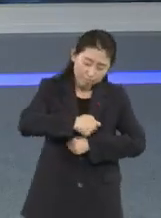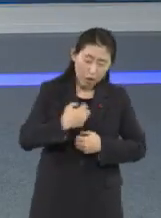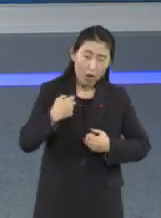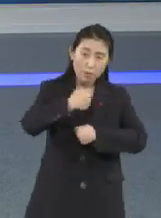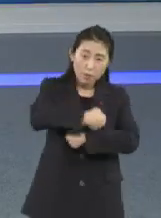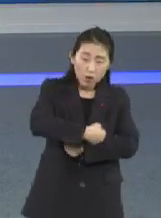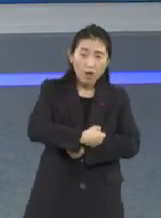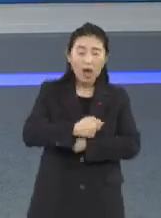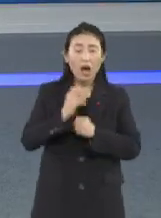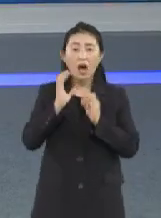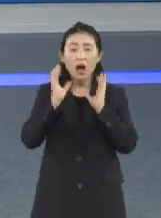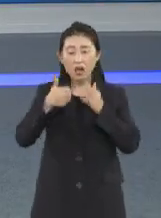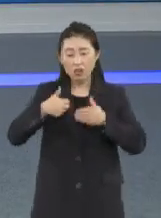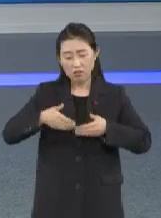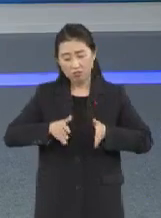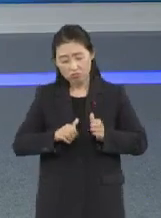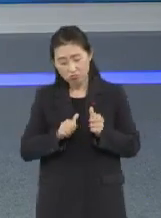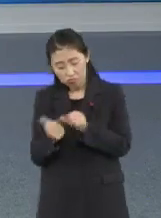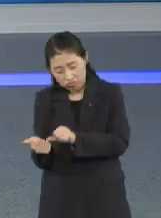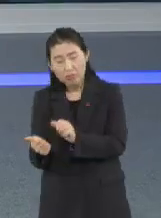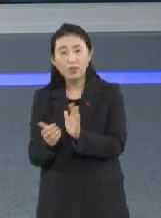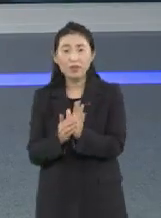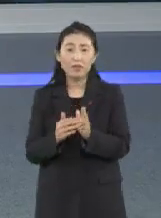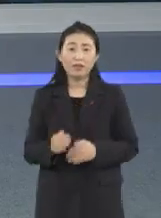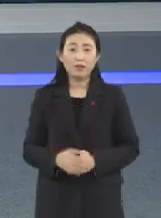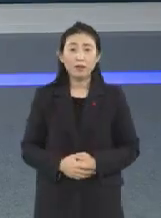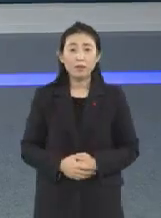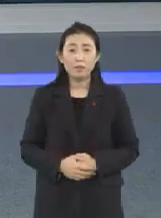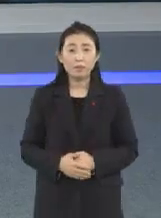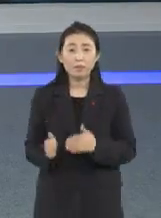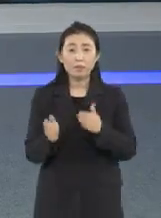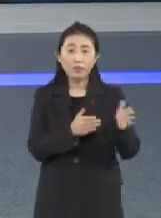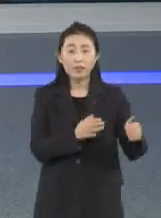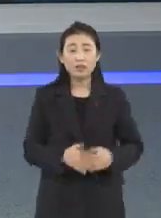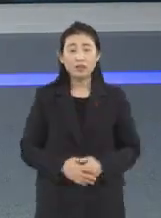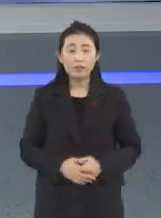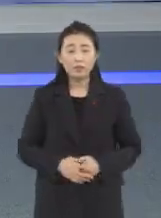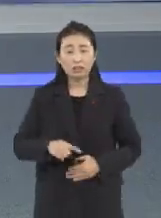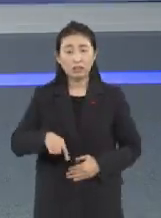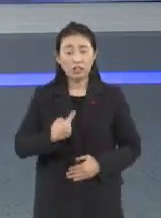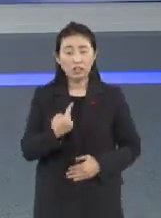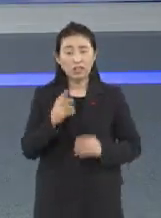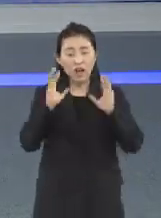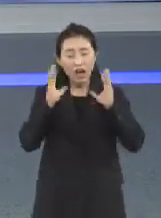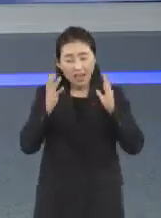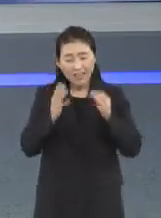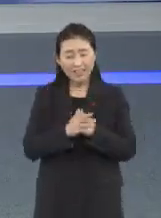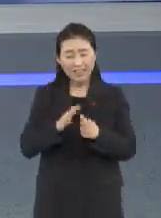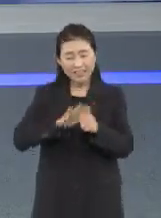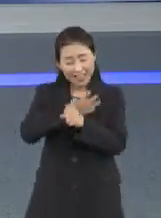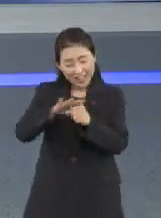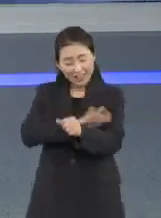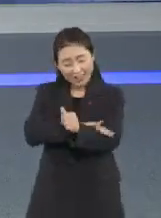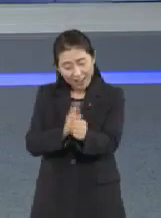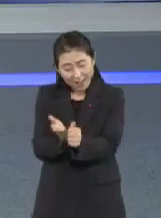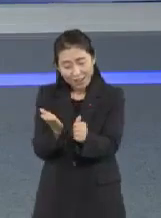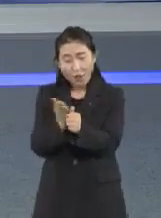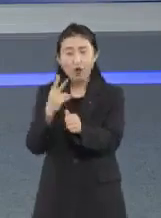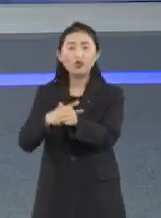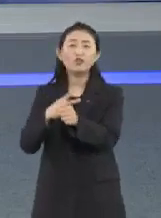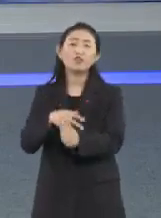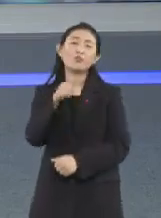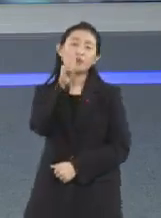생후 21개월 된 정빈이가 세상을 떠났습니다. 물론 자신의 원생들을 정성을 다해 돌보는